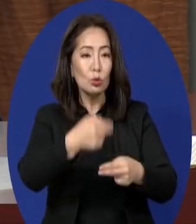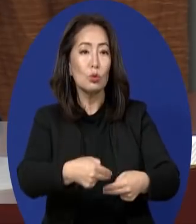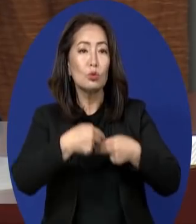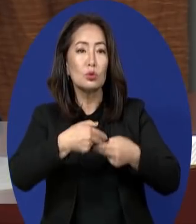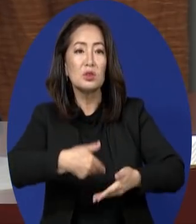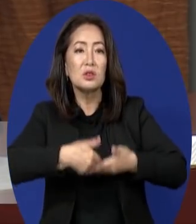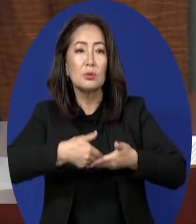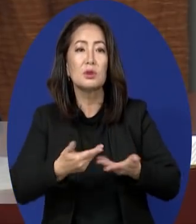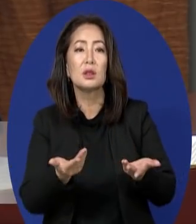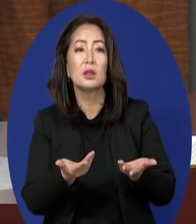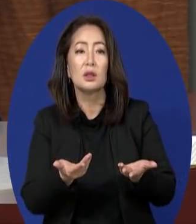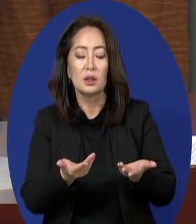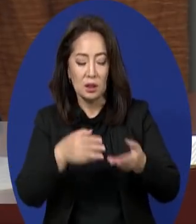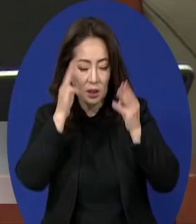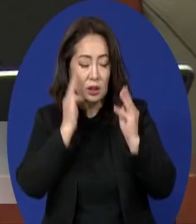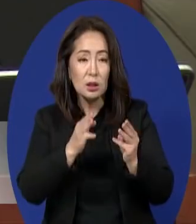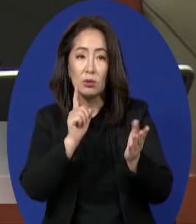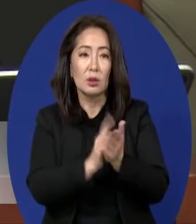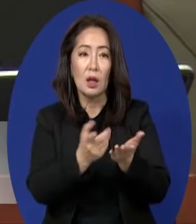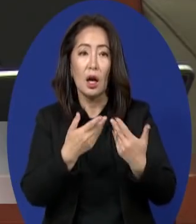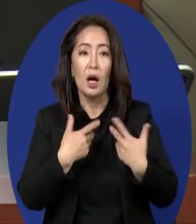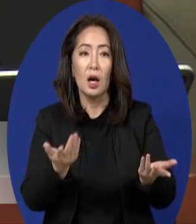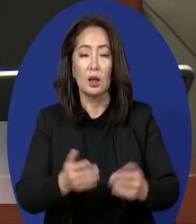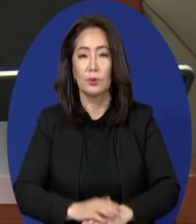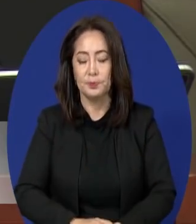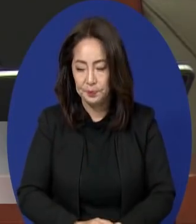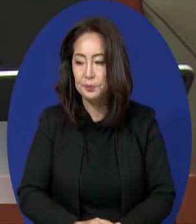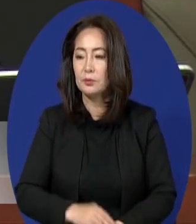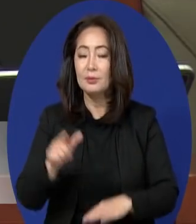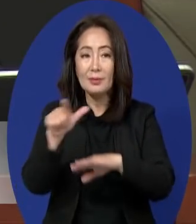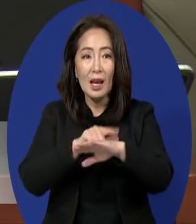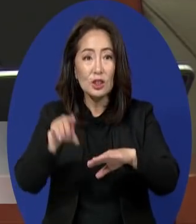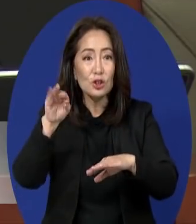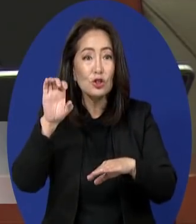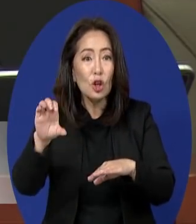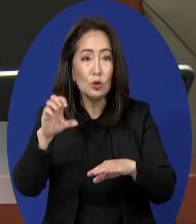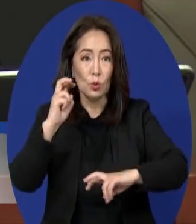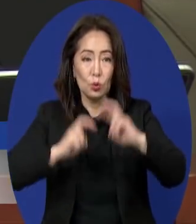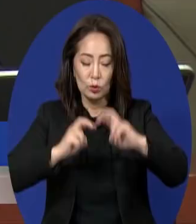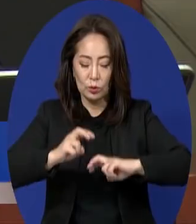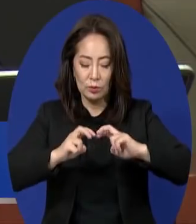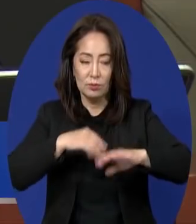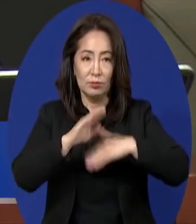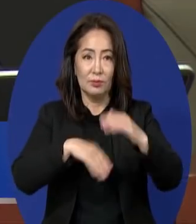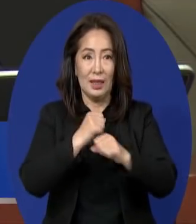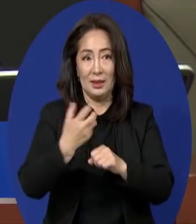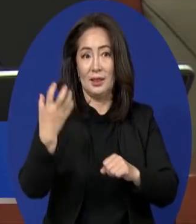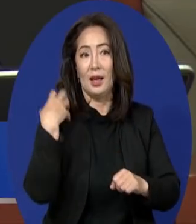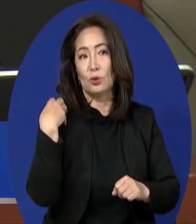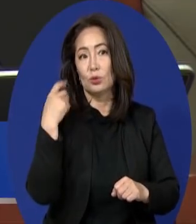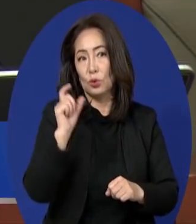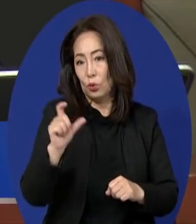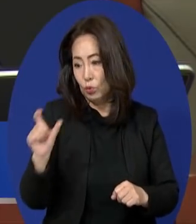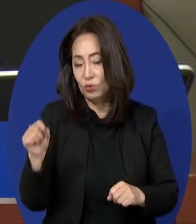дэмжлэг зохиох ёстой тэр шийдвэр чинь гарахгүй байна. Яг энэ одоо ажлын газрын тосны үйлдвэрийн одоо хариуцсан энэ үйлдвэрийнхэн бол